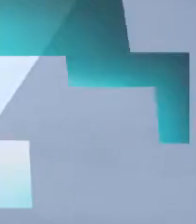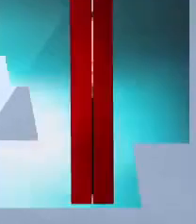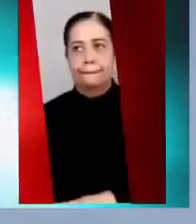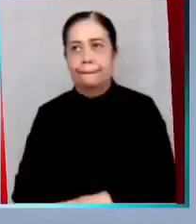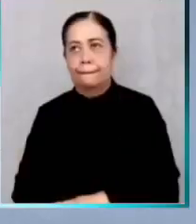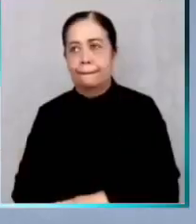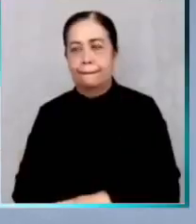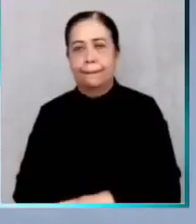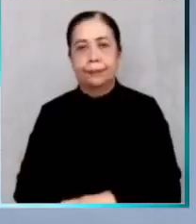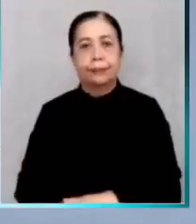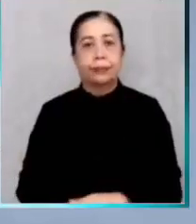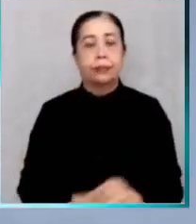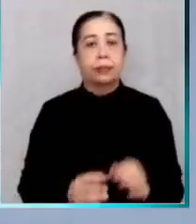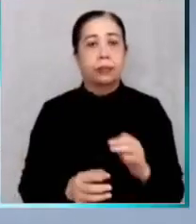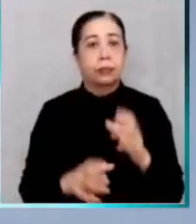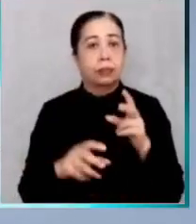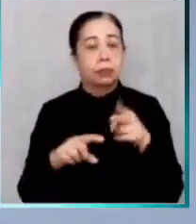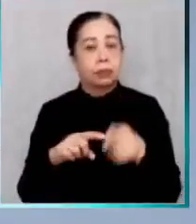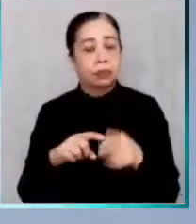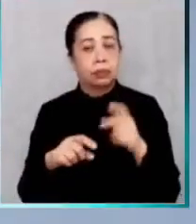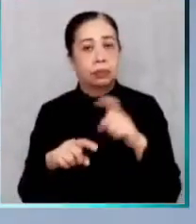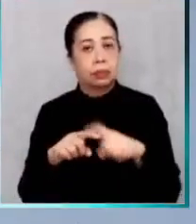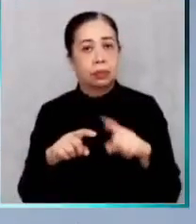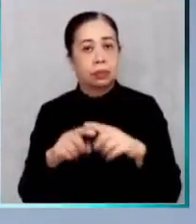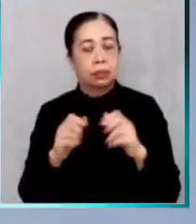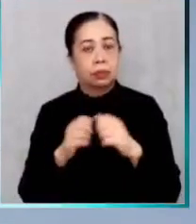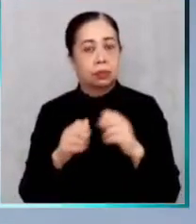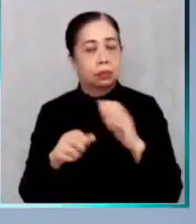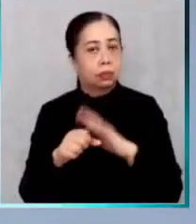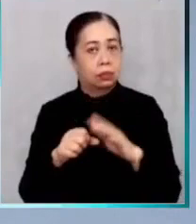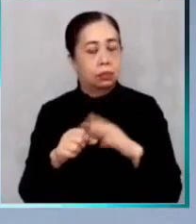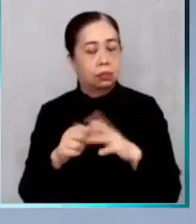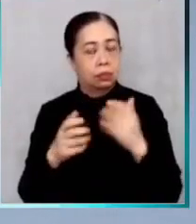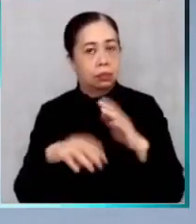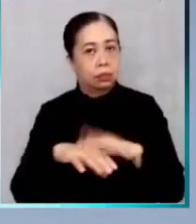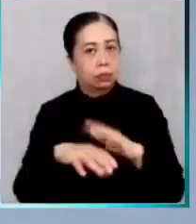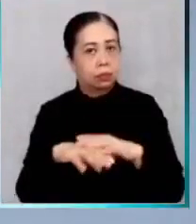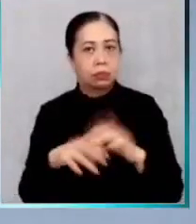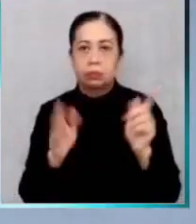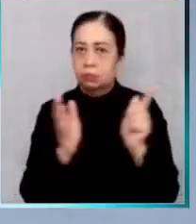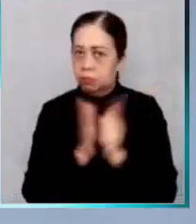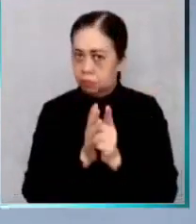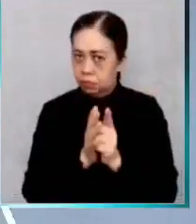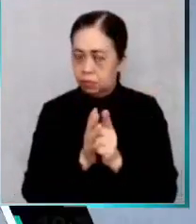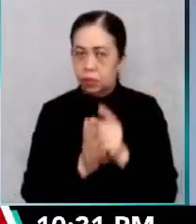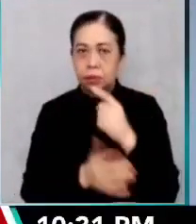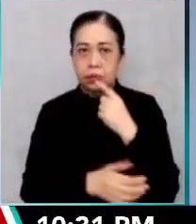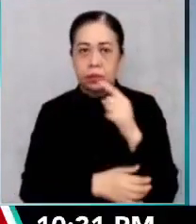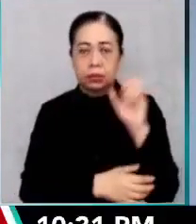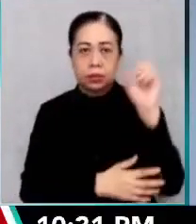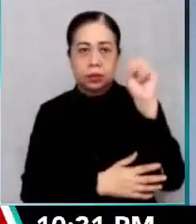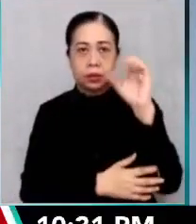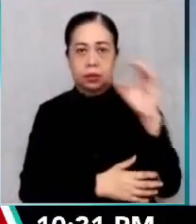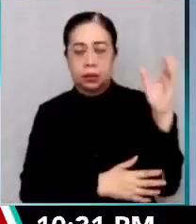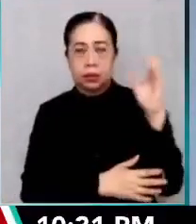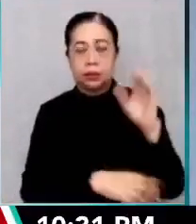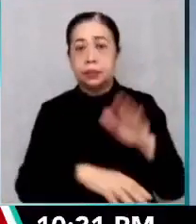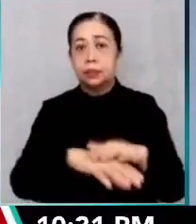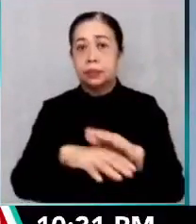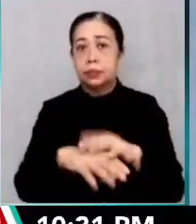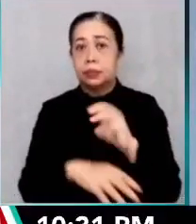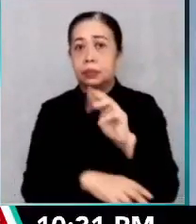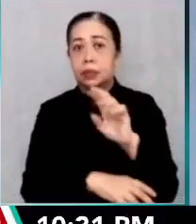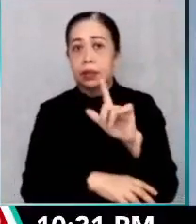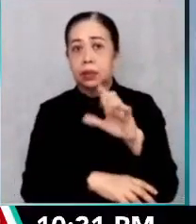Kung naputulan kayo ng kuryente ng walang sapat na palugit, bawal po yan ayon sa Korte Suprema. Paalala sa Meralco ng